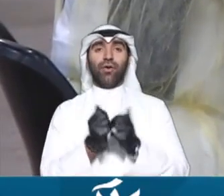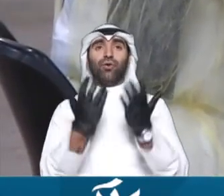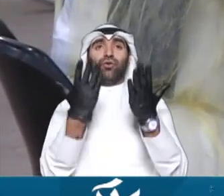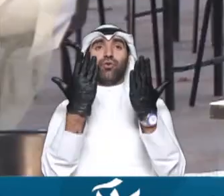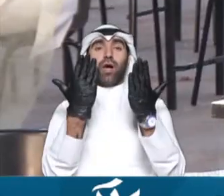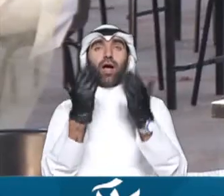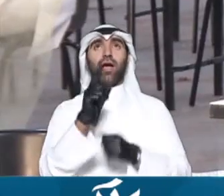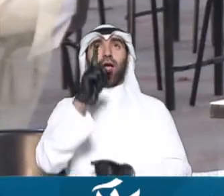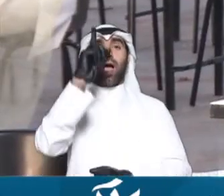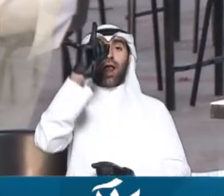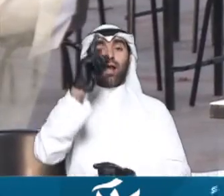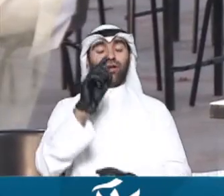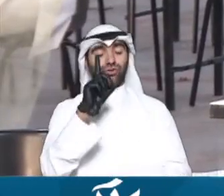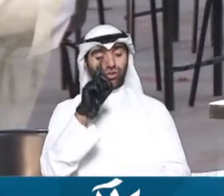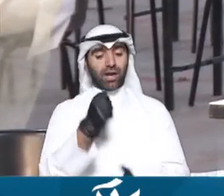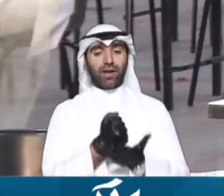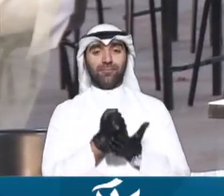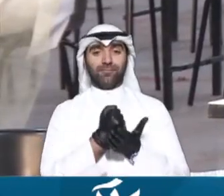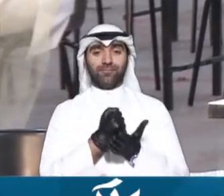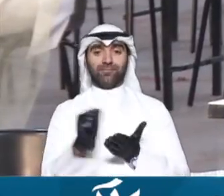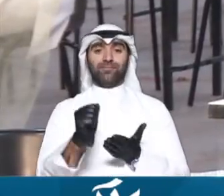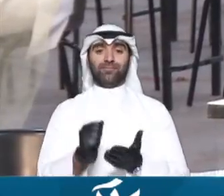ستنجلي حتما بإذن الله.